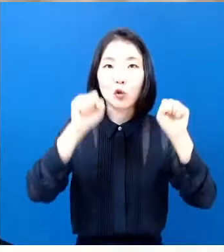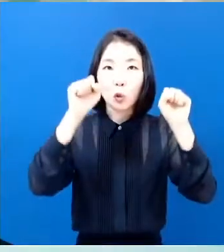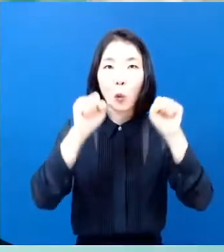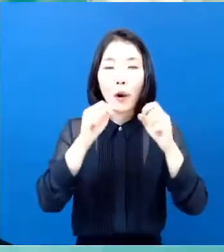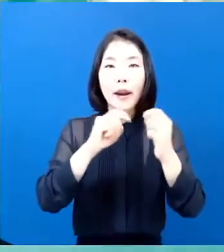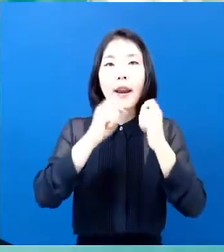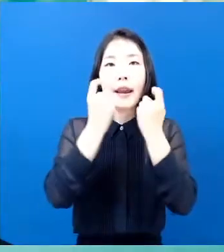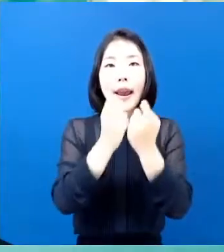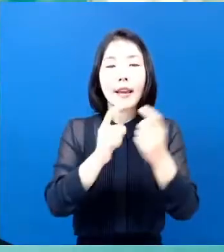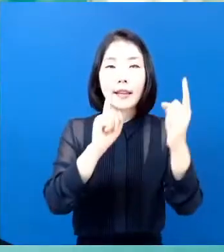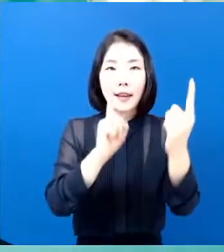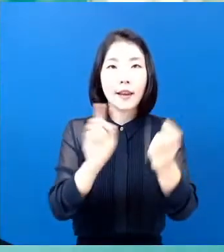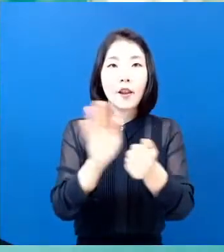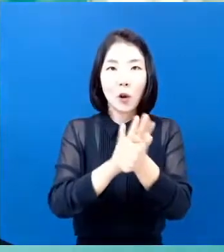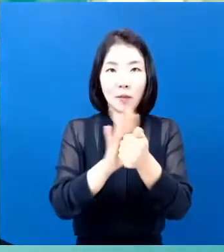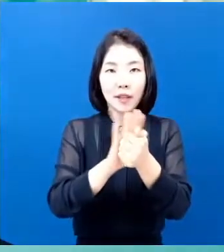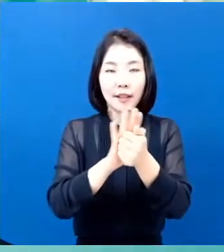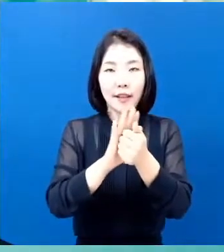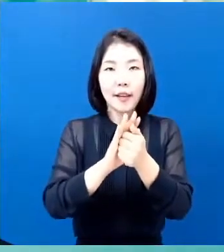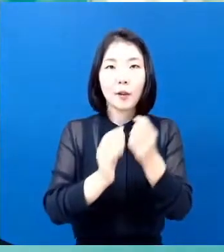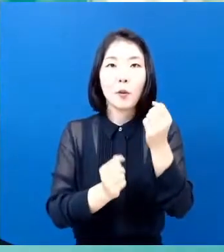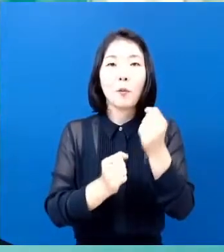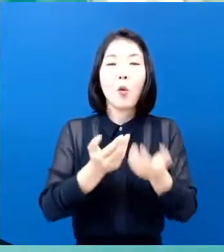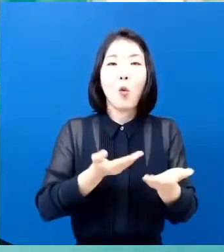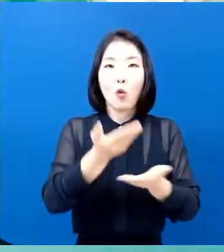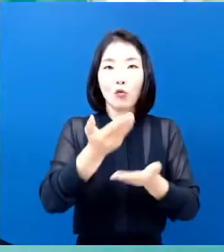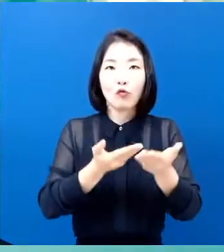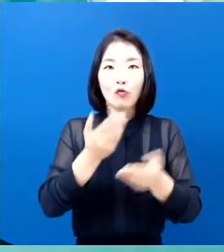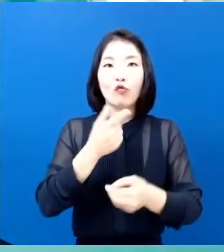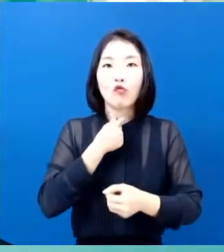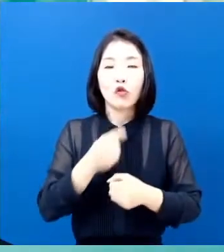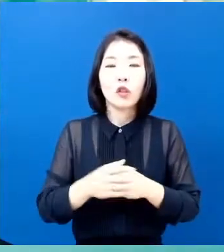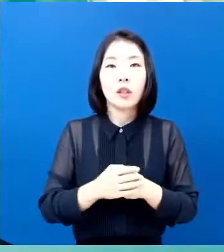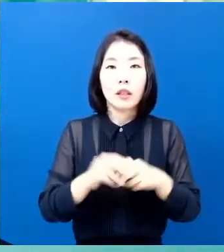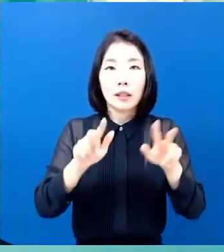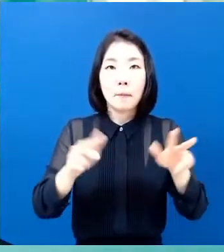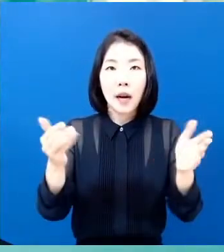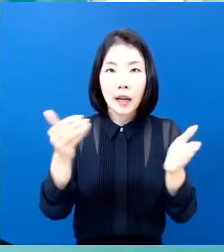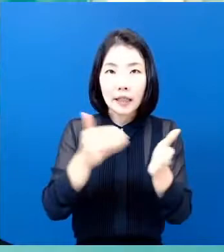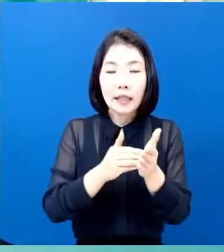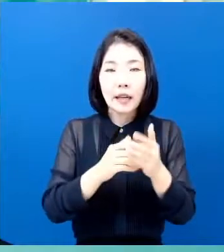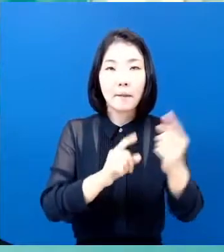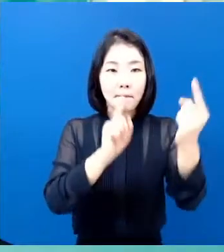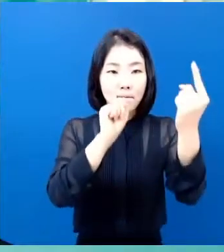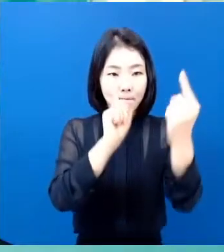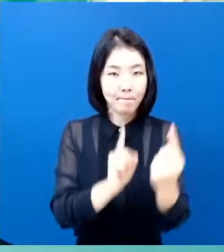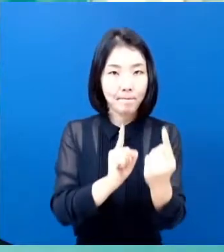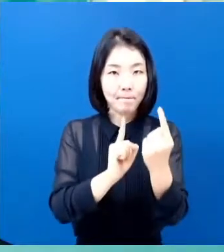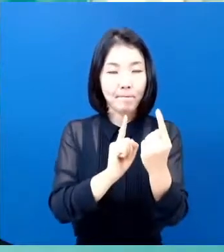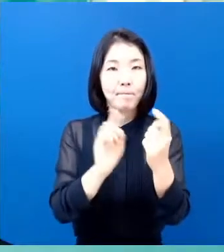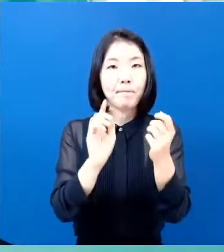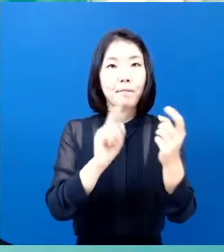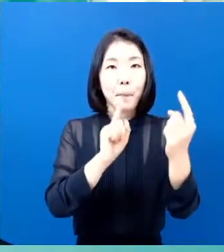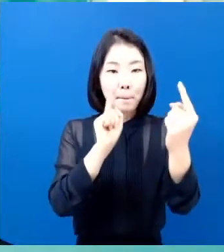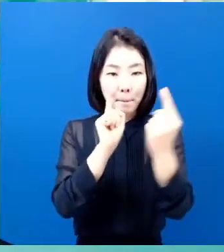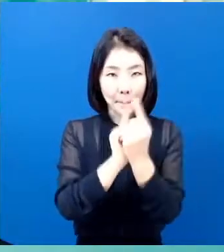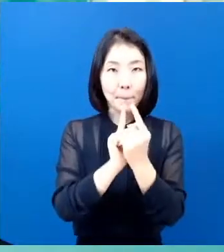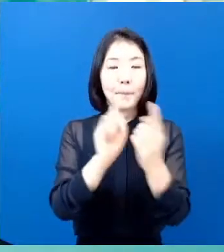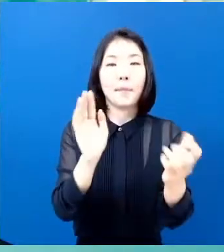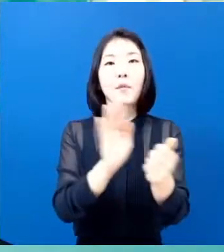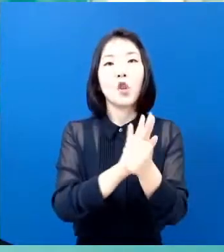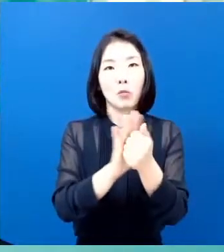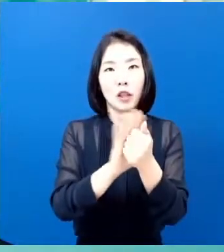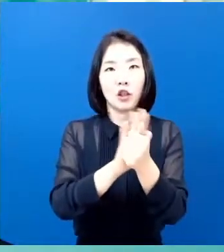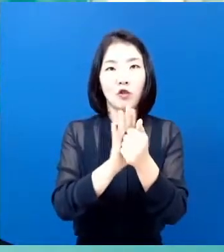합니다 지금까지 복지 서비스는 대부분 되면 서비스 중심으로 진행되어 왔습니다 특히